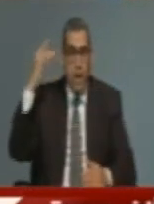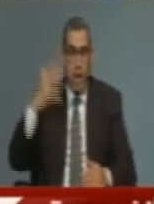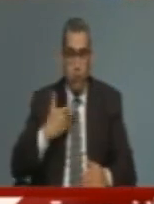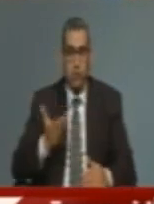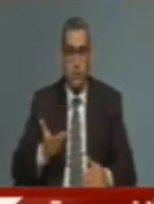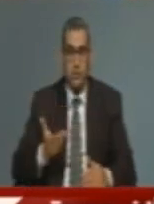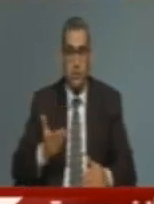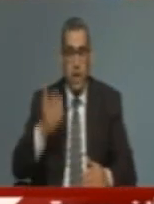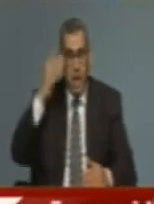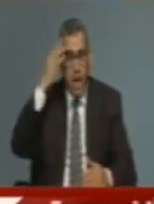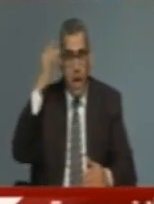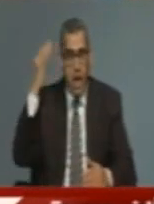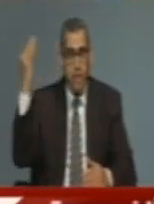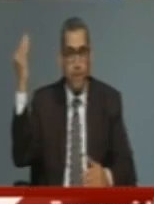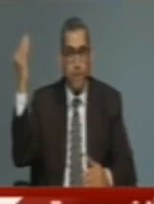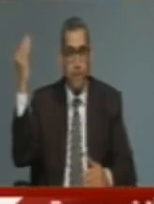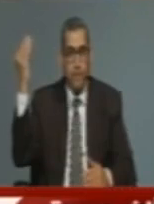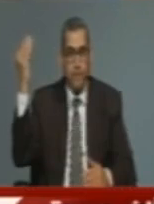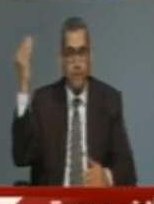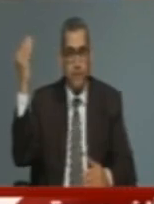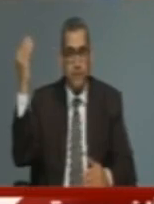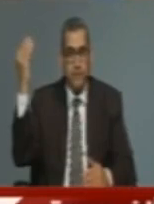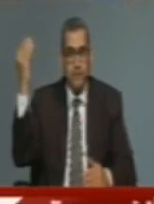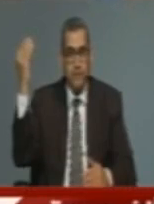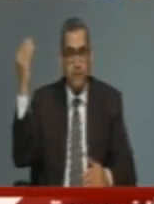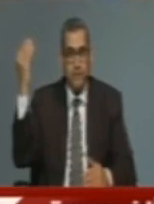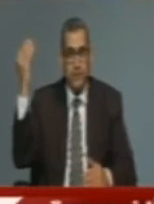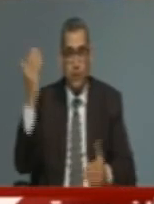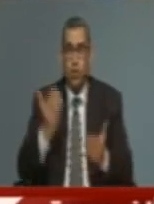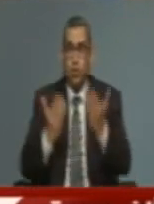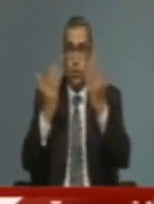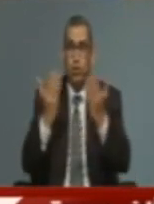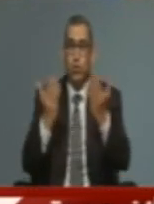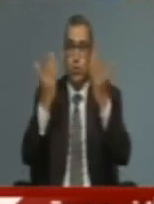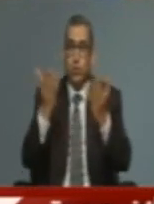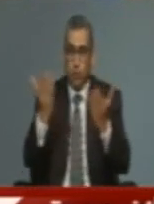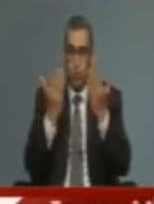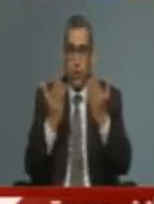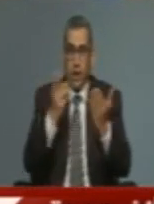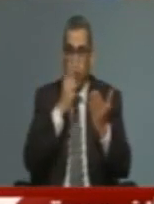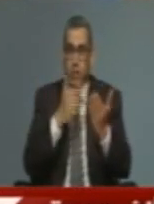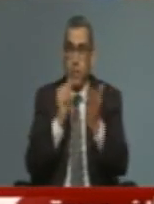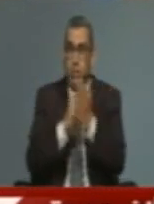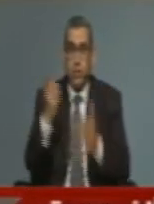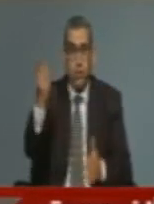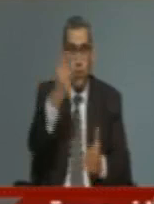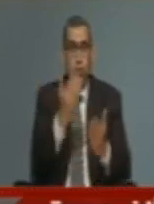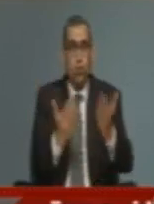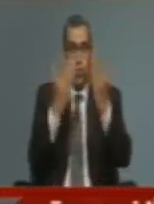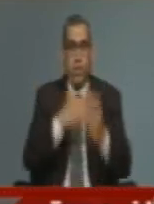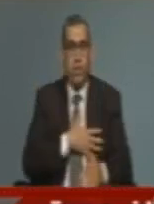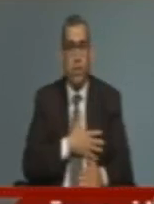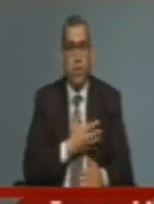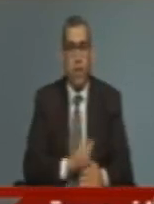احلم اقول له يعني طب ادعوا لنا. طيب ادعوا لنا والناس اللي في البيوت الطيبه